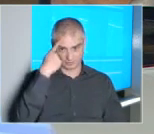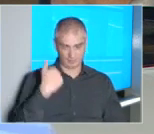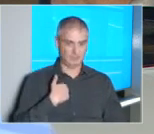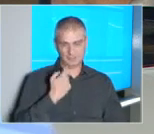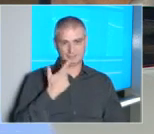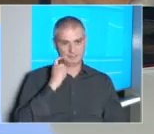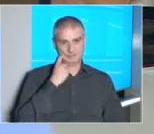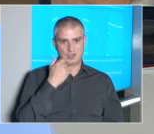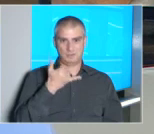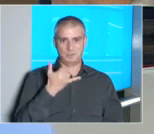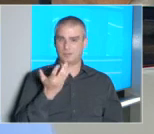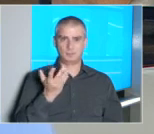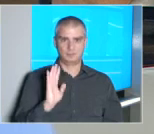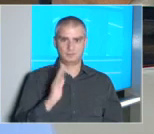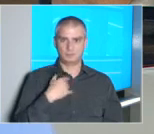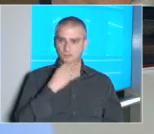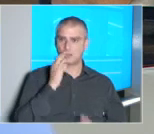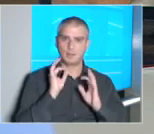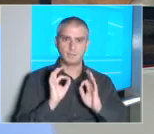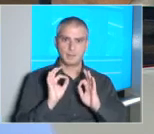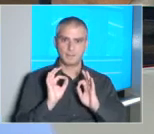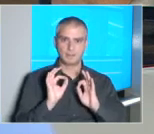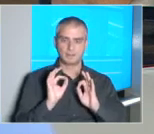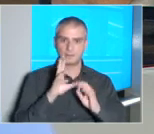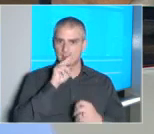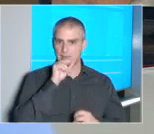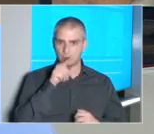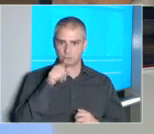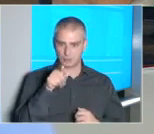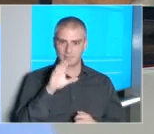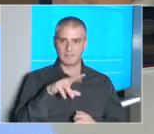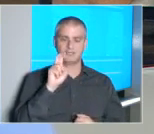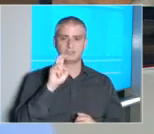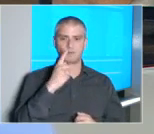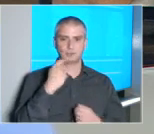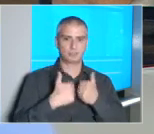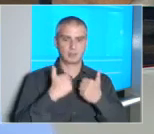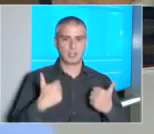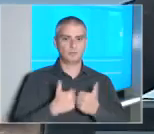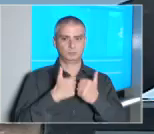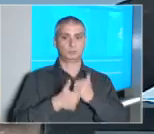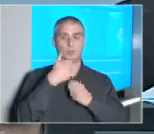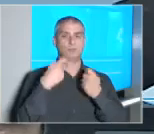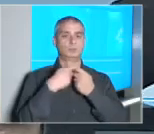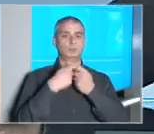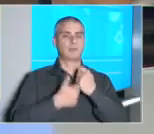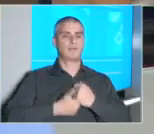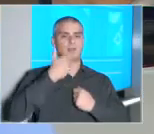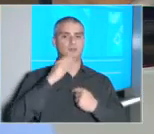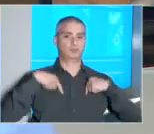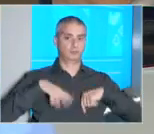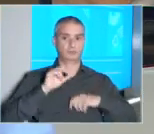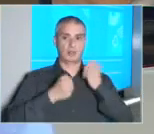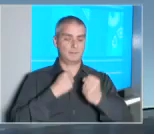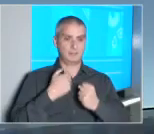קצת מגחך על זה פה בין האותות? לא, אני שואל ברצינות. דובר שם שאתה ועיסאווי פריג' תרוצו לרשות מרץ, במשותף. אני מודה